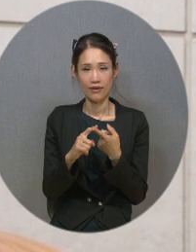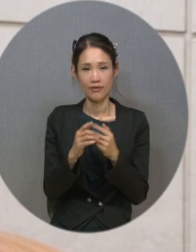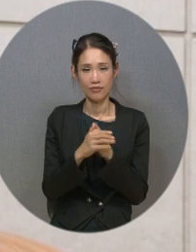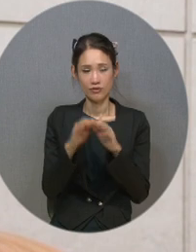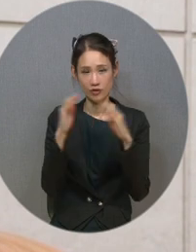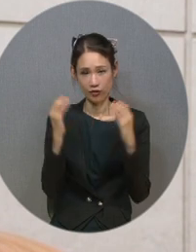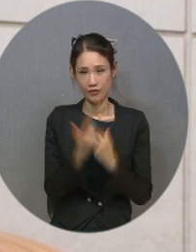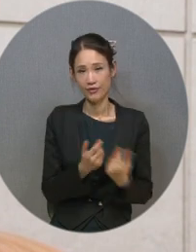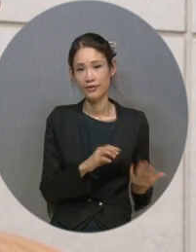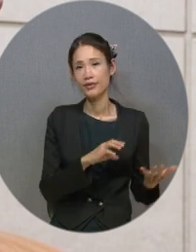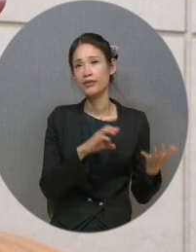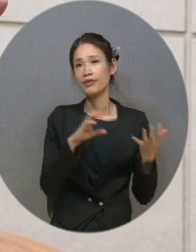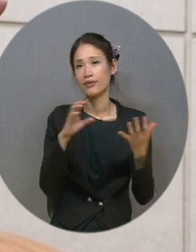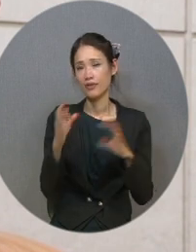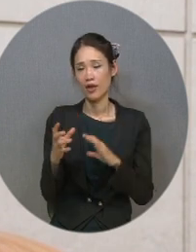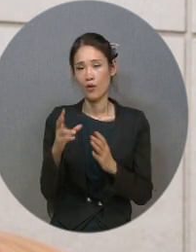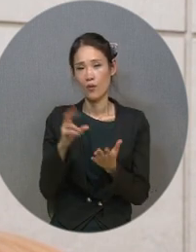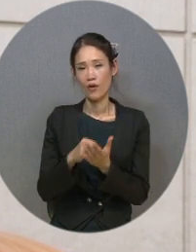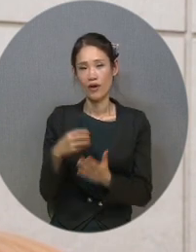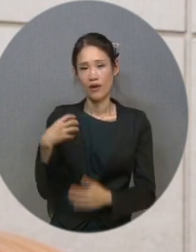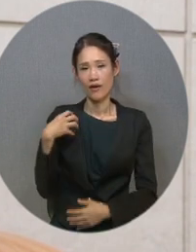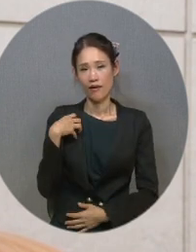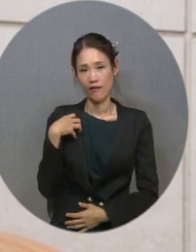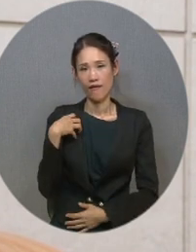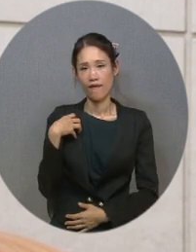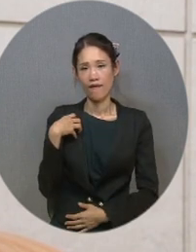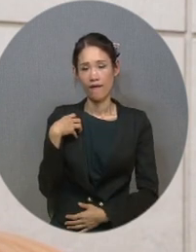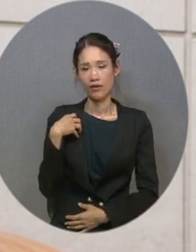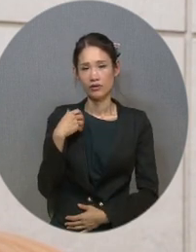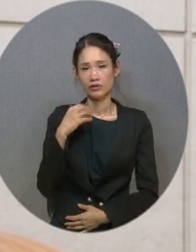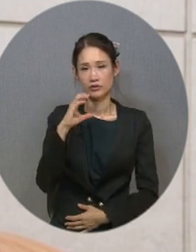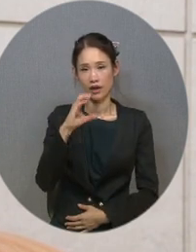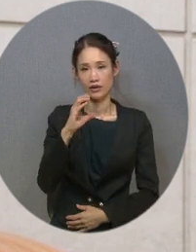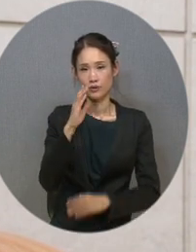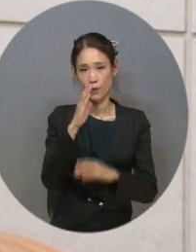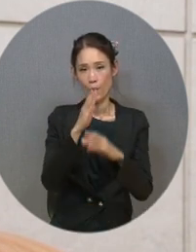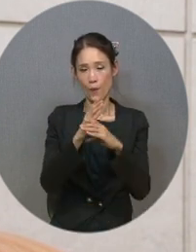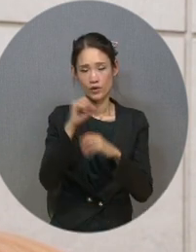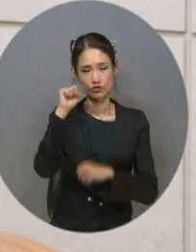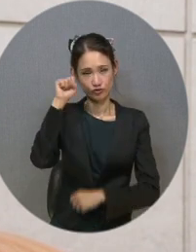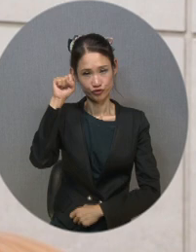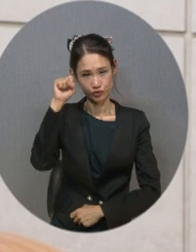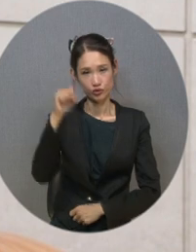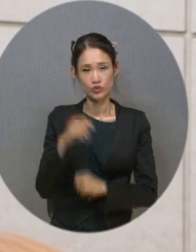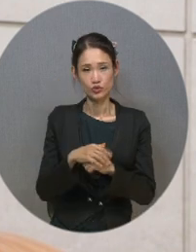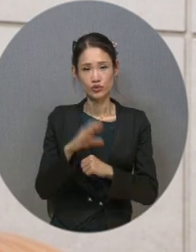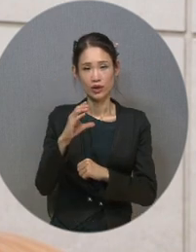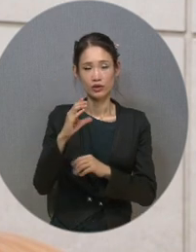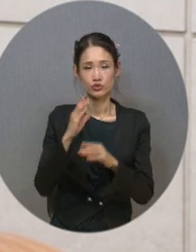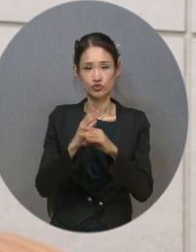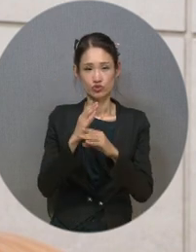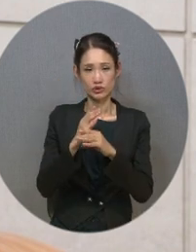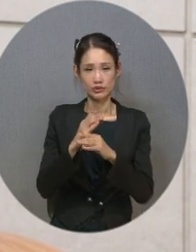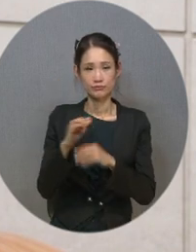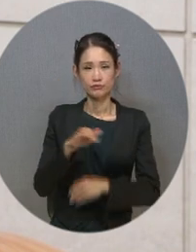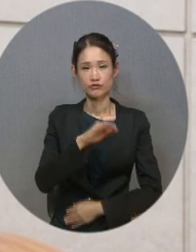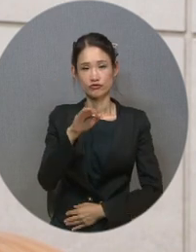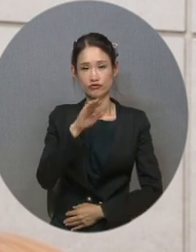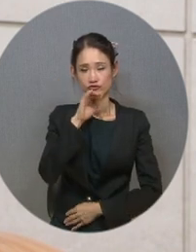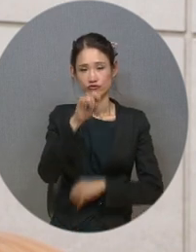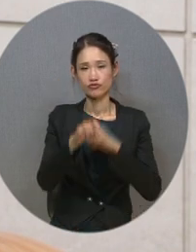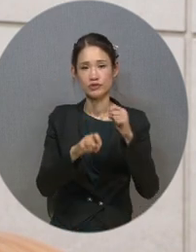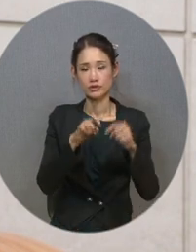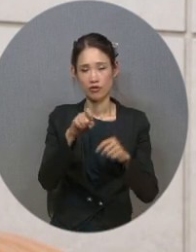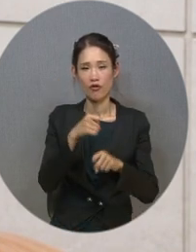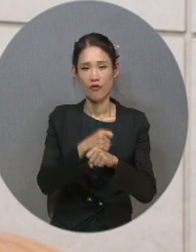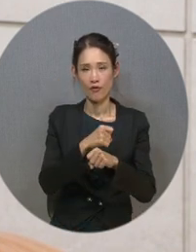전 세계적인 조류인 탄소 중립 운동, 탄소 중립을 우리가